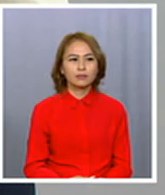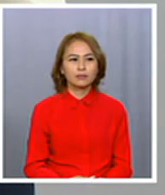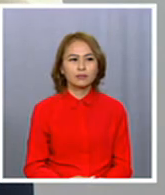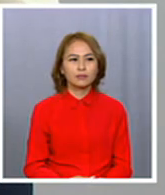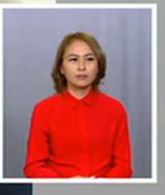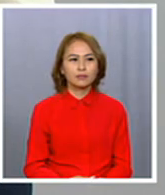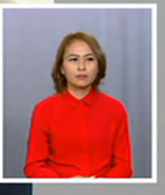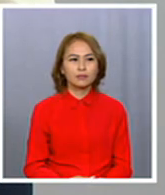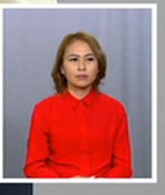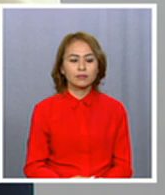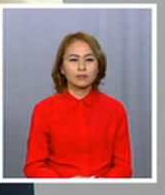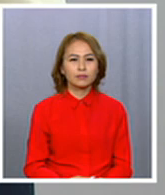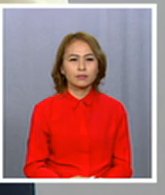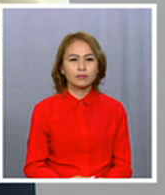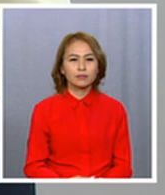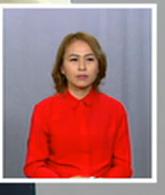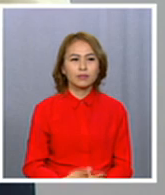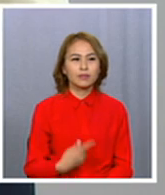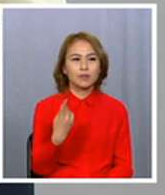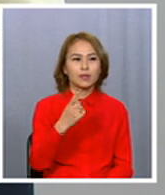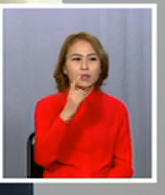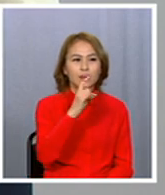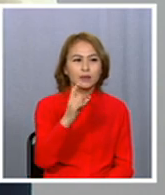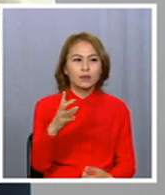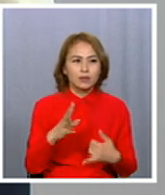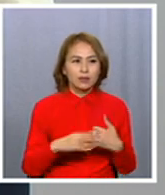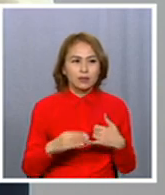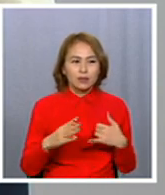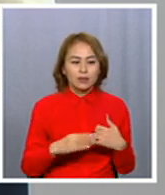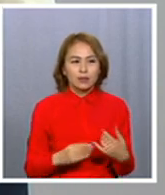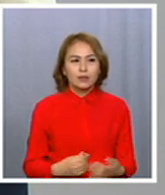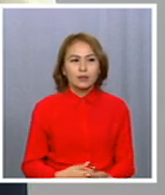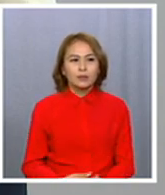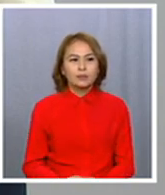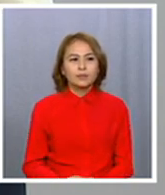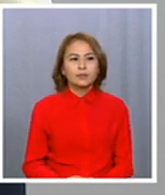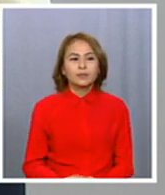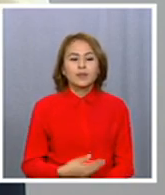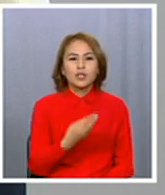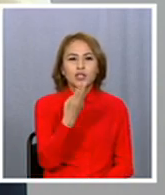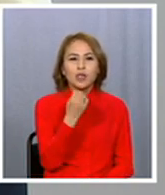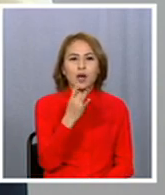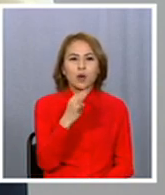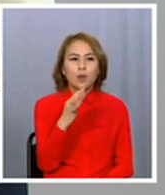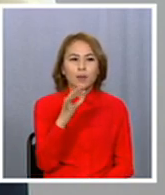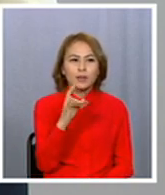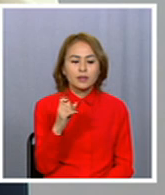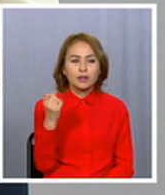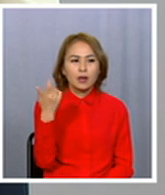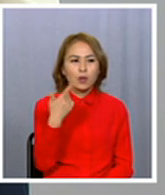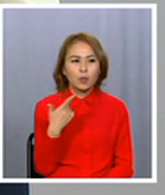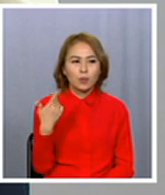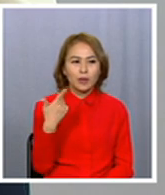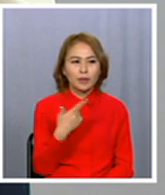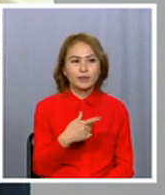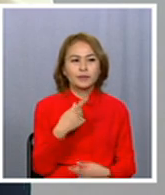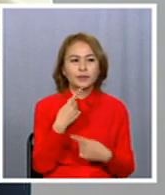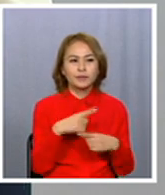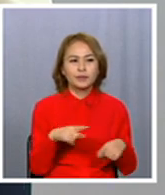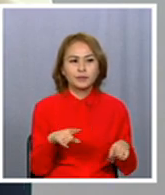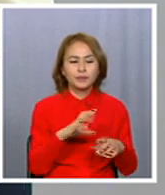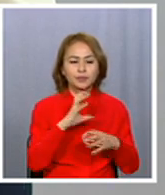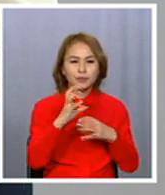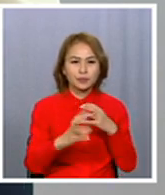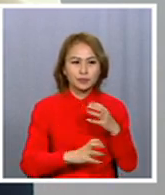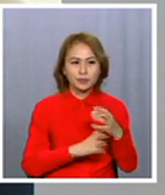Проверим. Первая строка – Земля. Вторая строка – шарообразная, голубая. Третья строка –